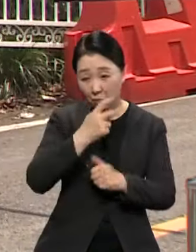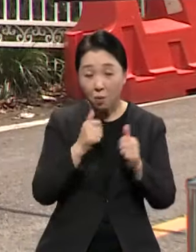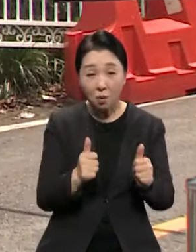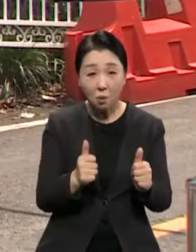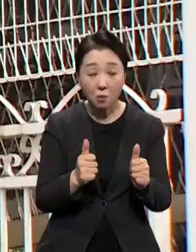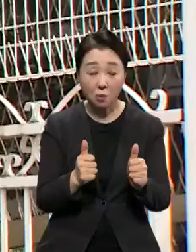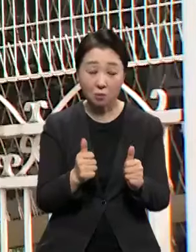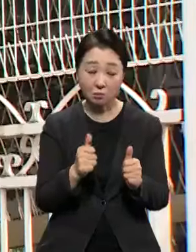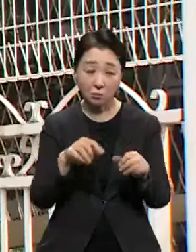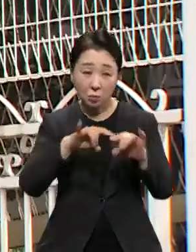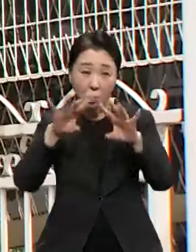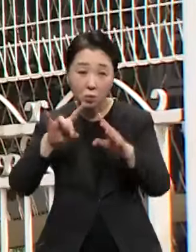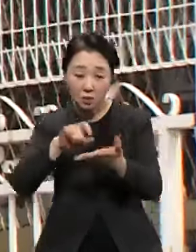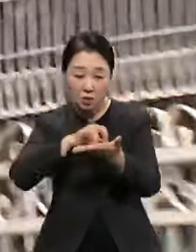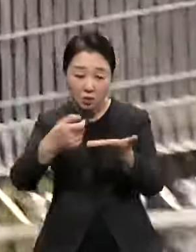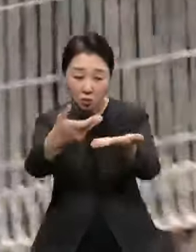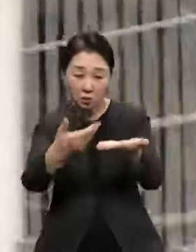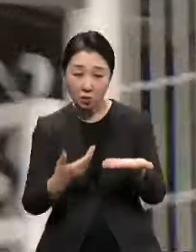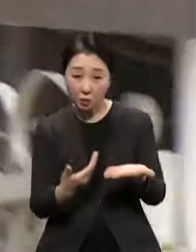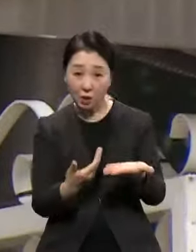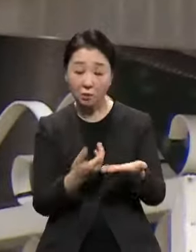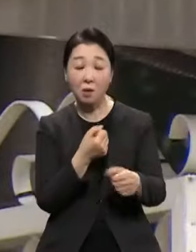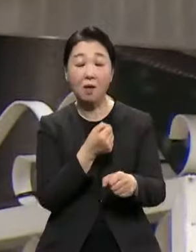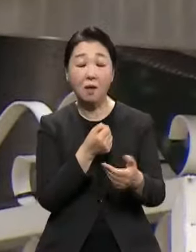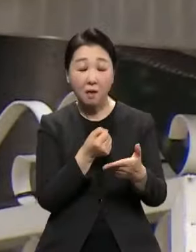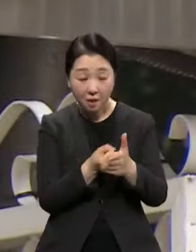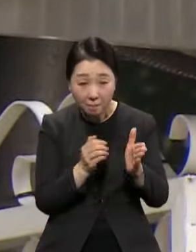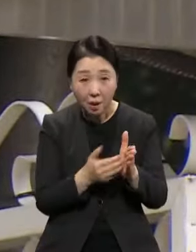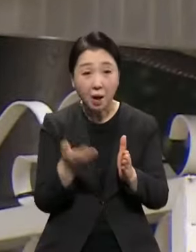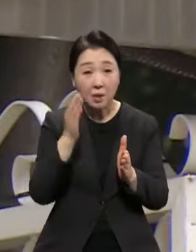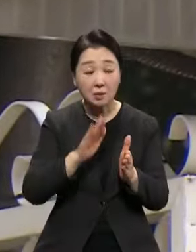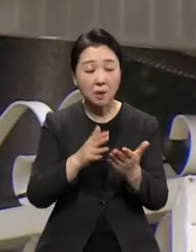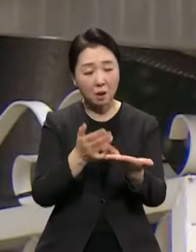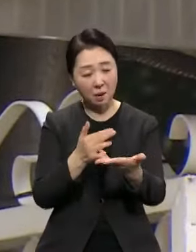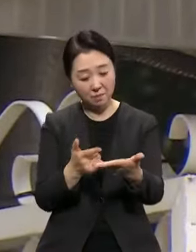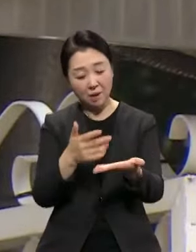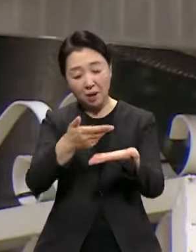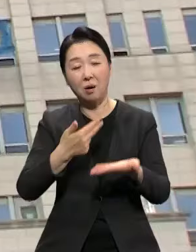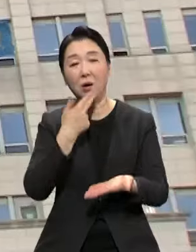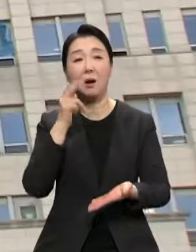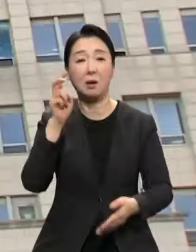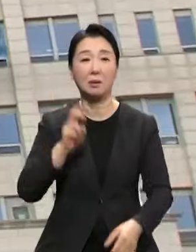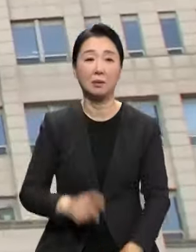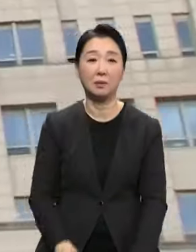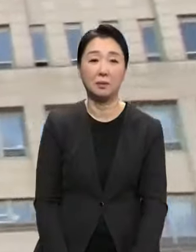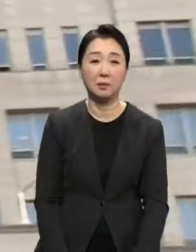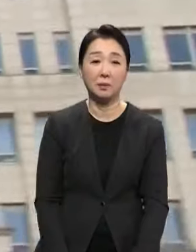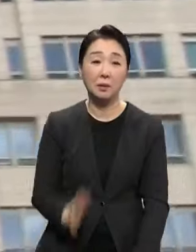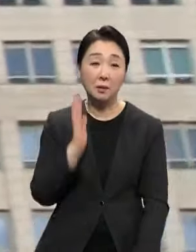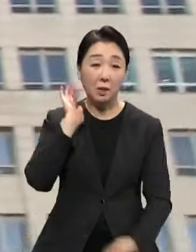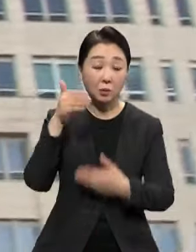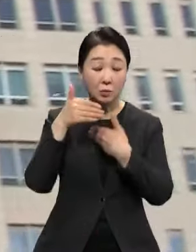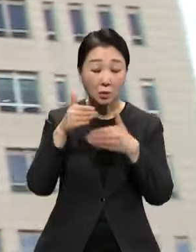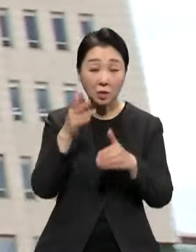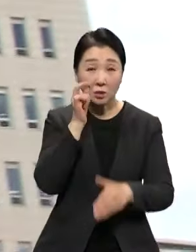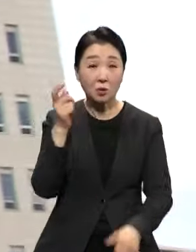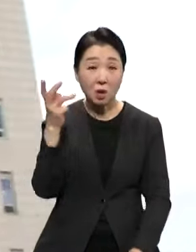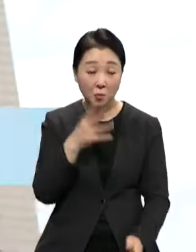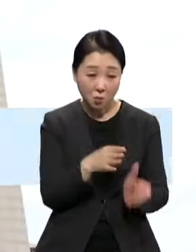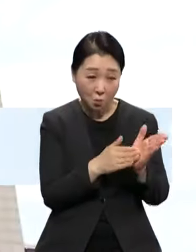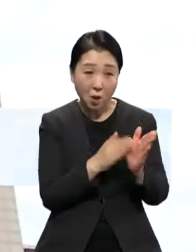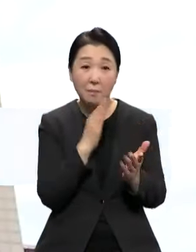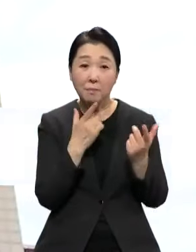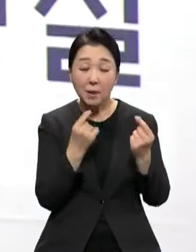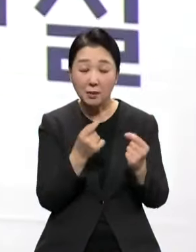번호 통신 기록을 제출받기로 했지만 텅 빈 자료만 받을 거라는 우려도 나옵니다. 대통령실은 전화번호는